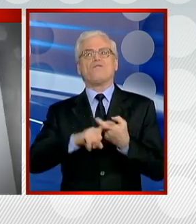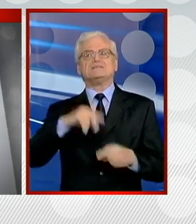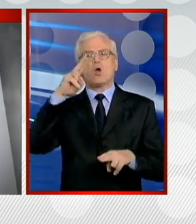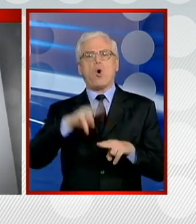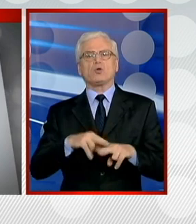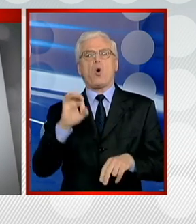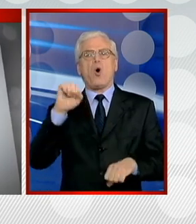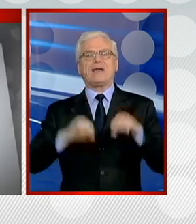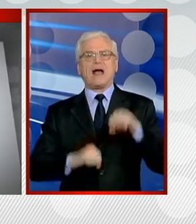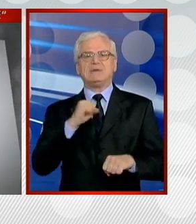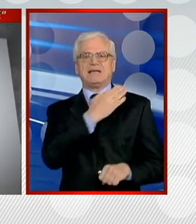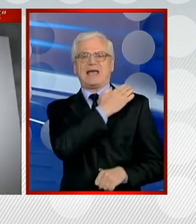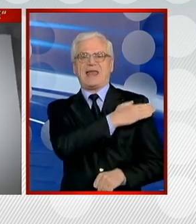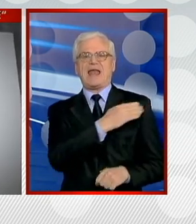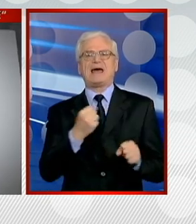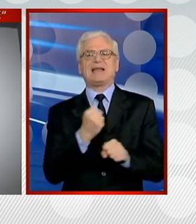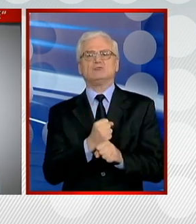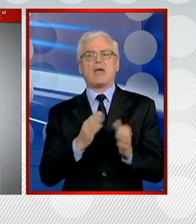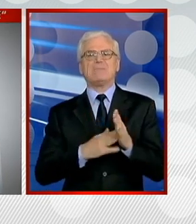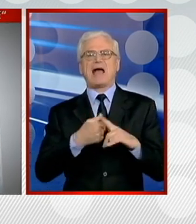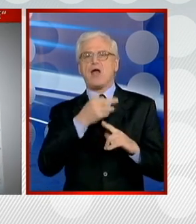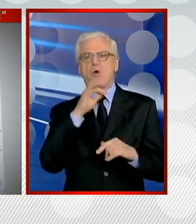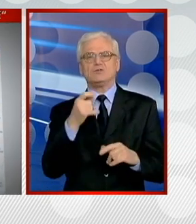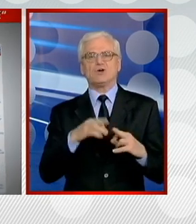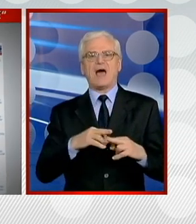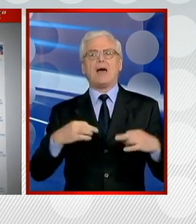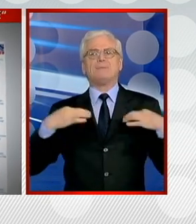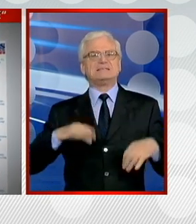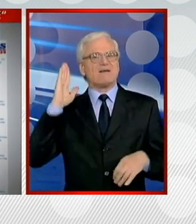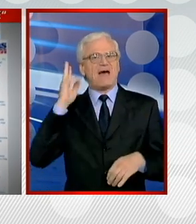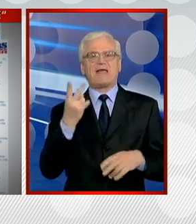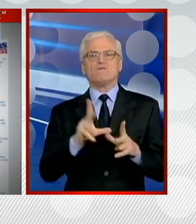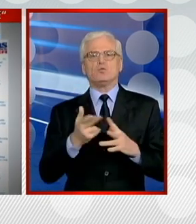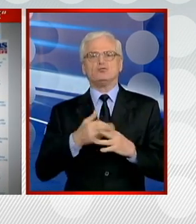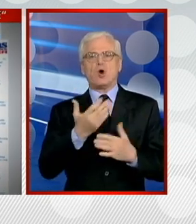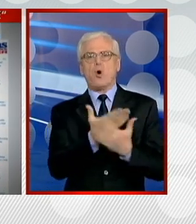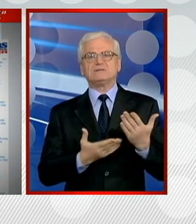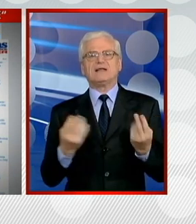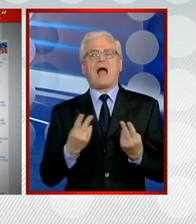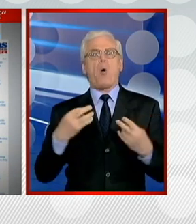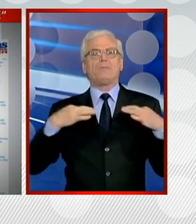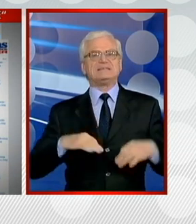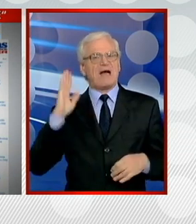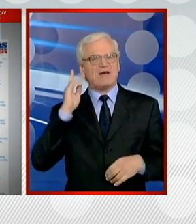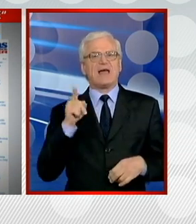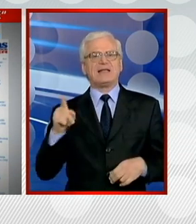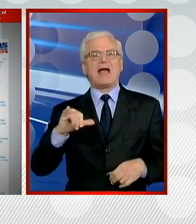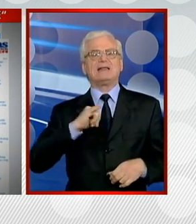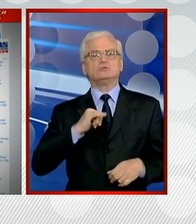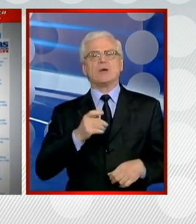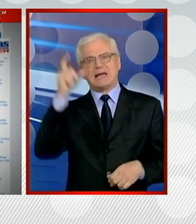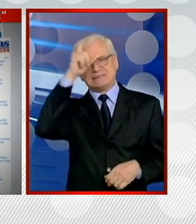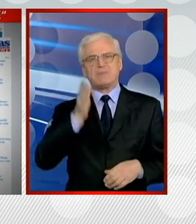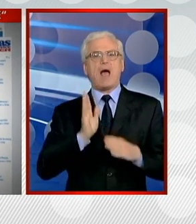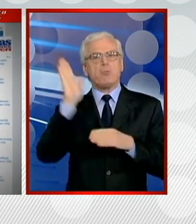Komentarišući odluku o rehabilitaciji generala Draže Mihajlovića, premijer Vučić je ocenio da ga kao predsjednika vlade zanima Srbija